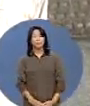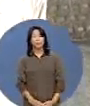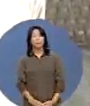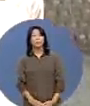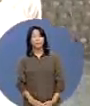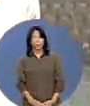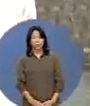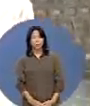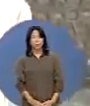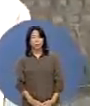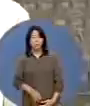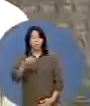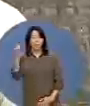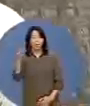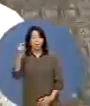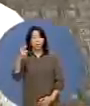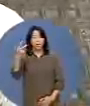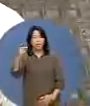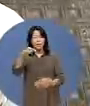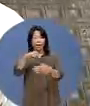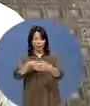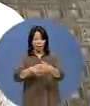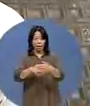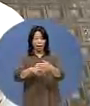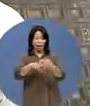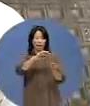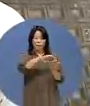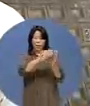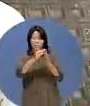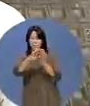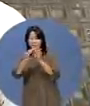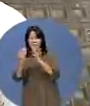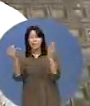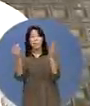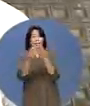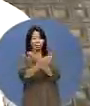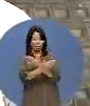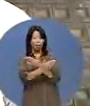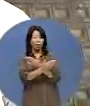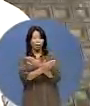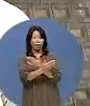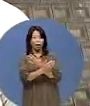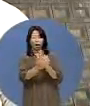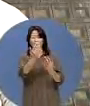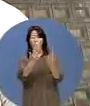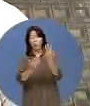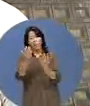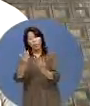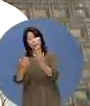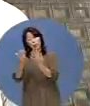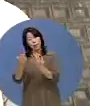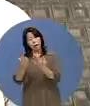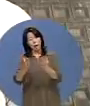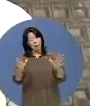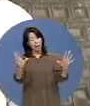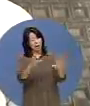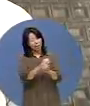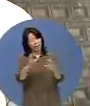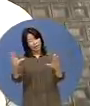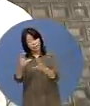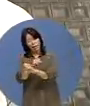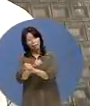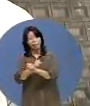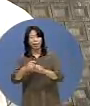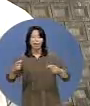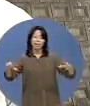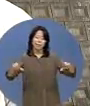生駒市内はね、随分都市化されて、 もう残念ながら姿を